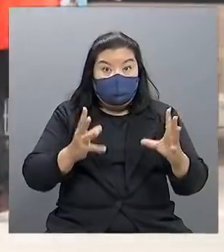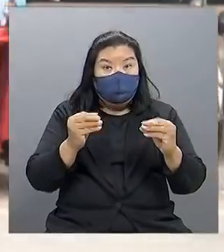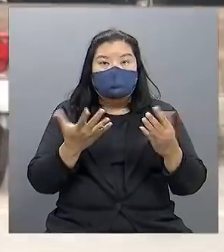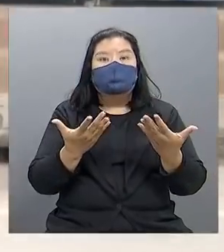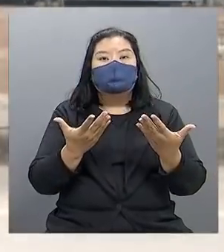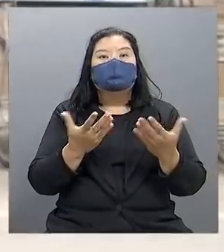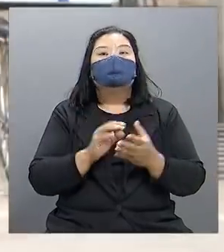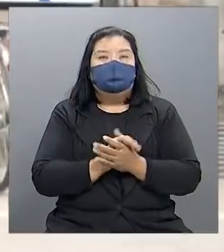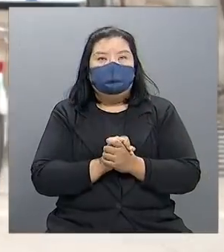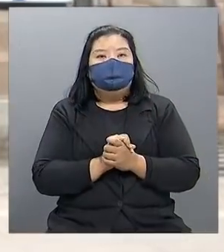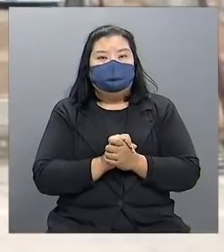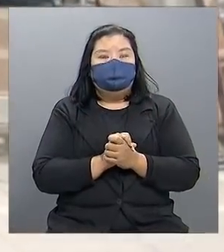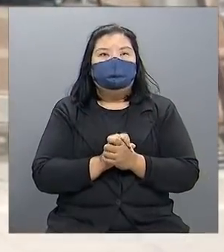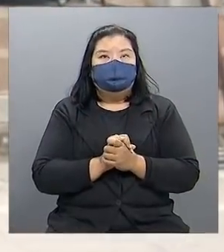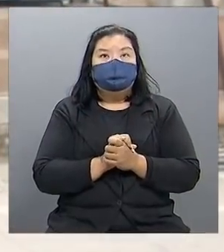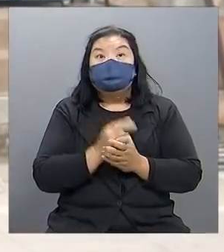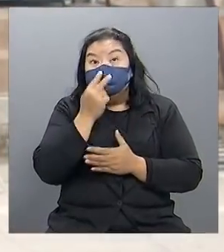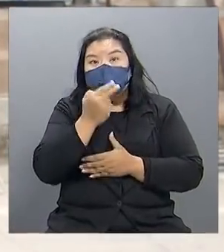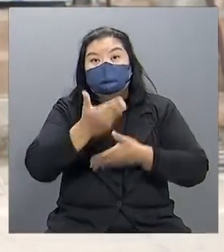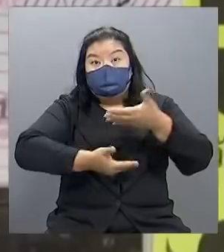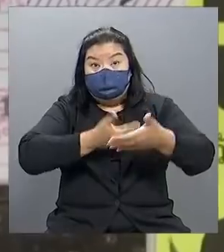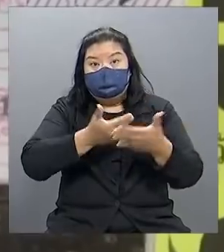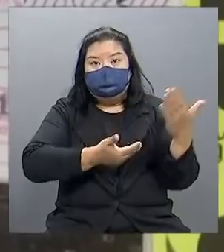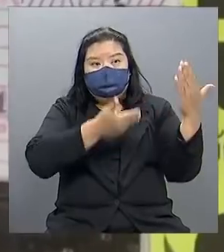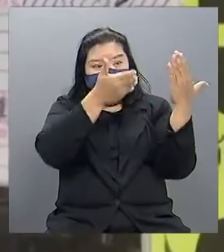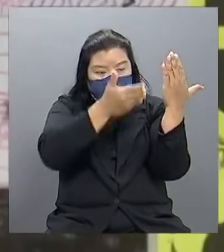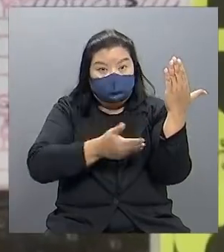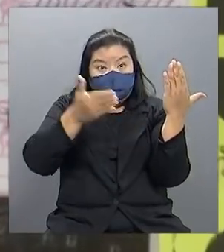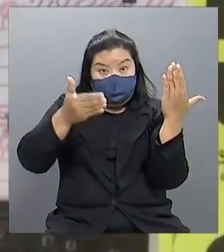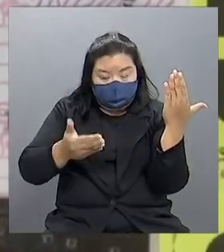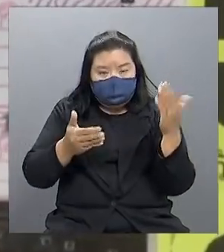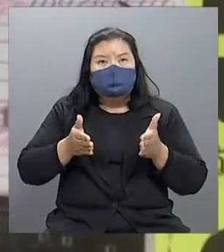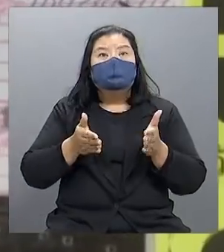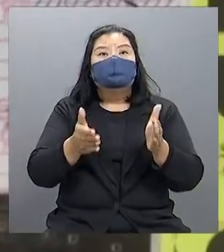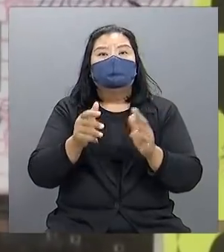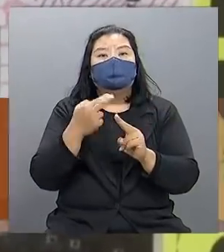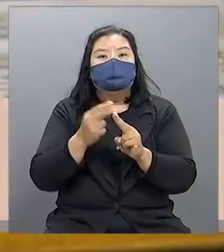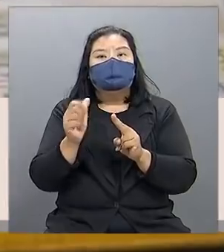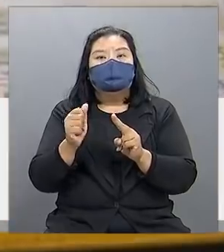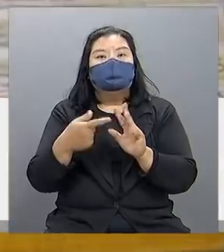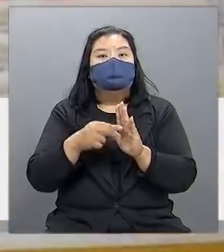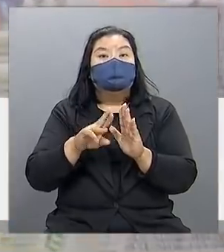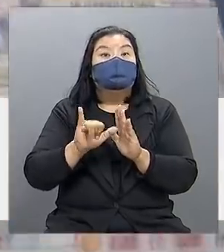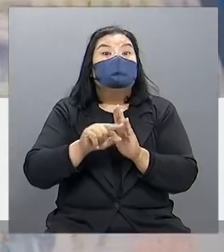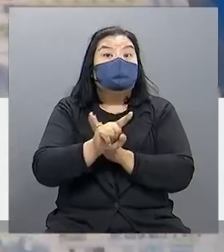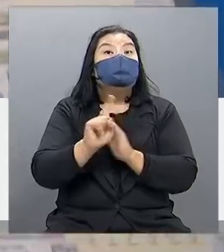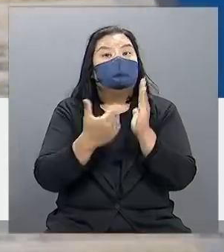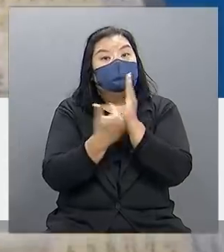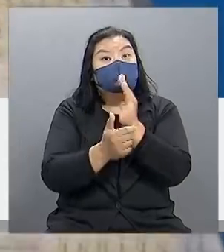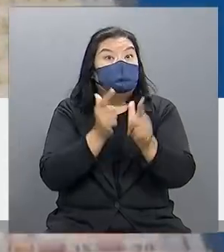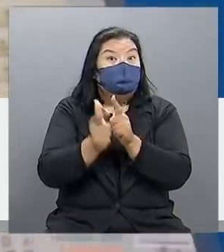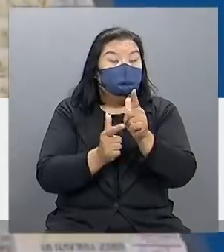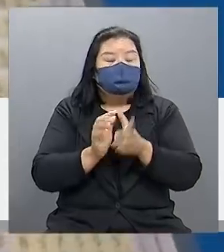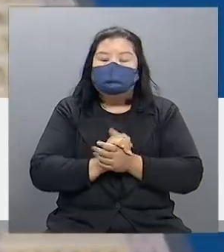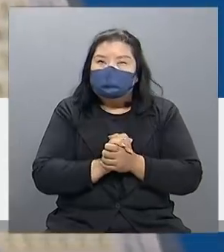ที่แผงค้าสลากกินแบ่งรัฐบาลถนนเอื้ออารีเขตเทศบาลเมืองเลยบรรยากาศไม่คึกคักนะคะมีคนมาเลือกซื้อกันบาง